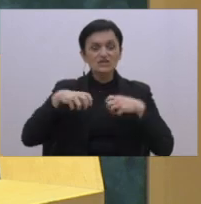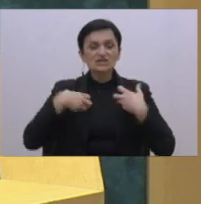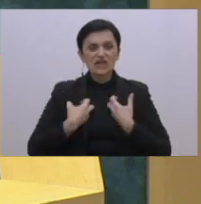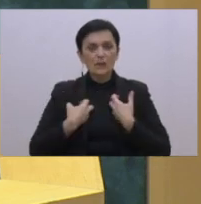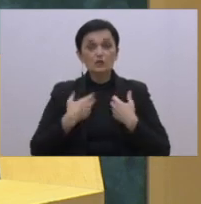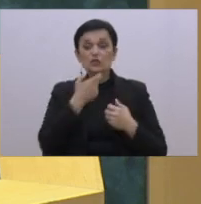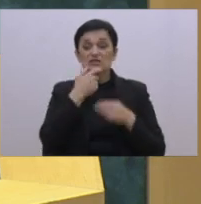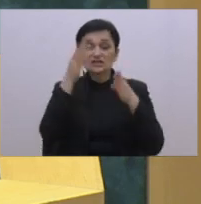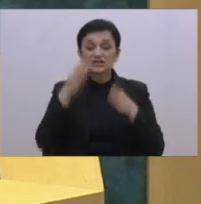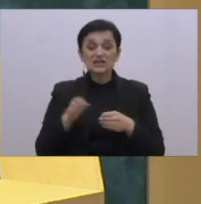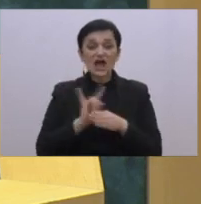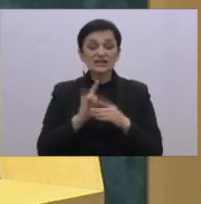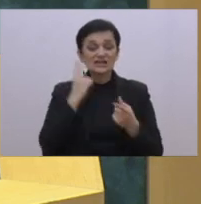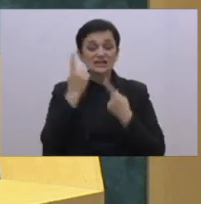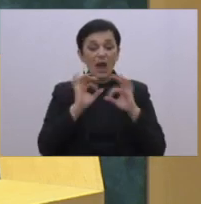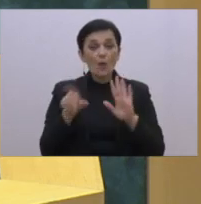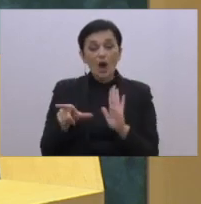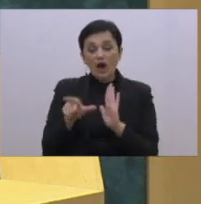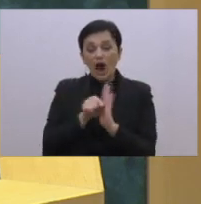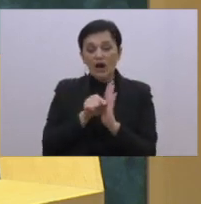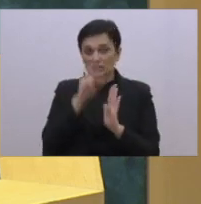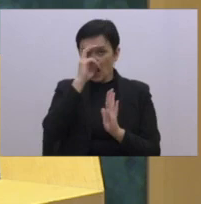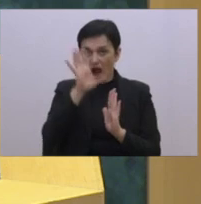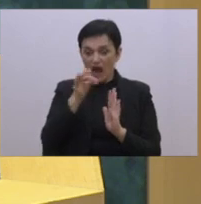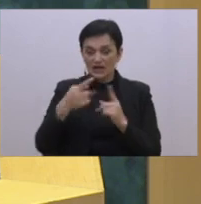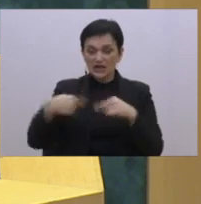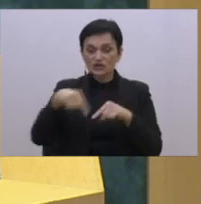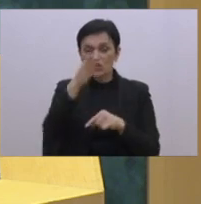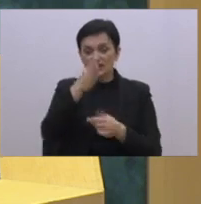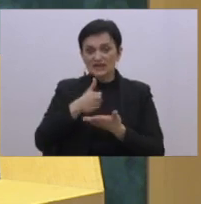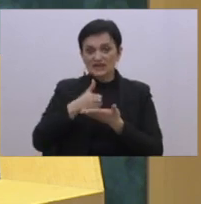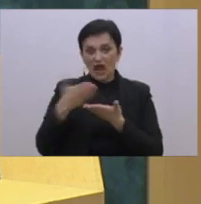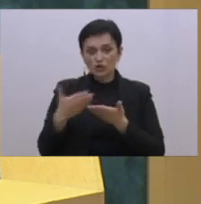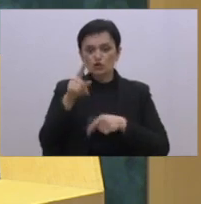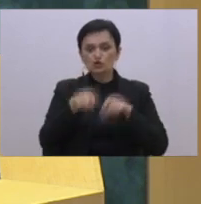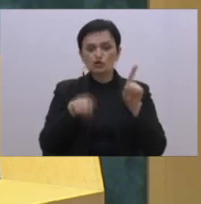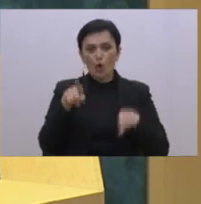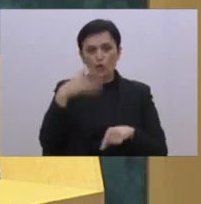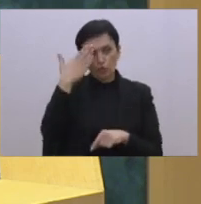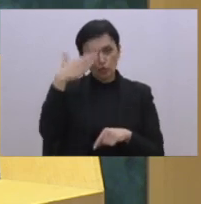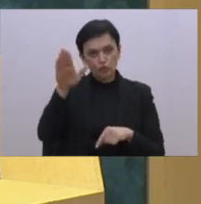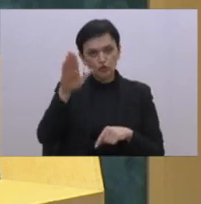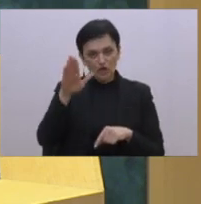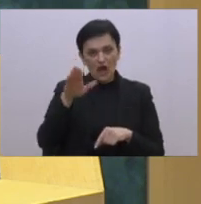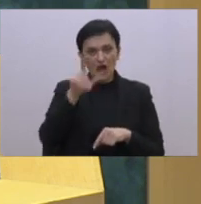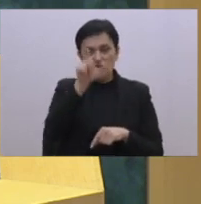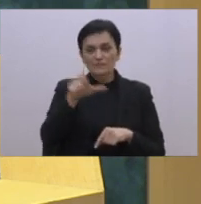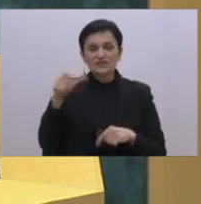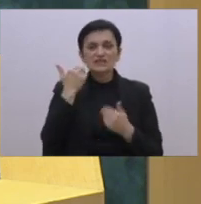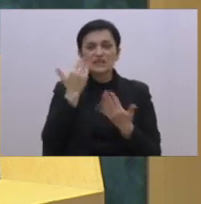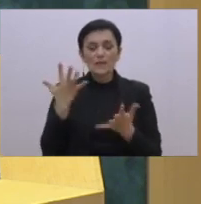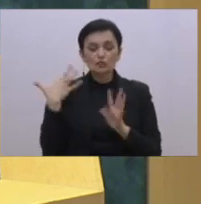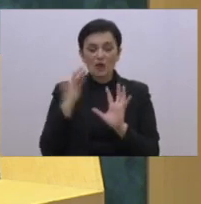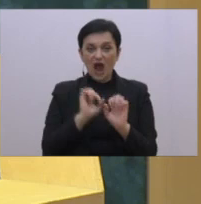ისევ სააკაშვილის დეზინფორმაციას თან ახლდა არასამთავრობო სექტორის ნაწილის და ზოგიერთი უცხოელი აქტორის სამარცხინო